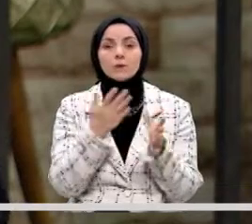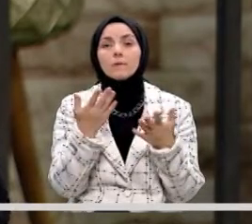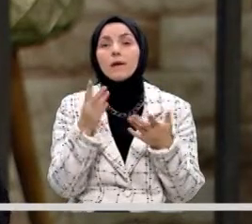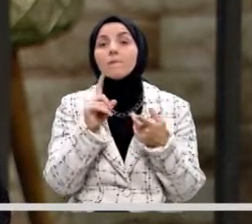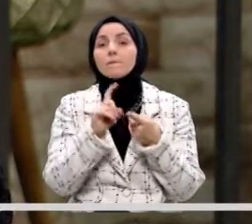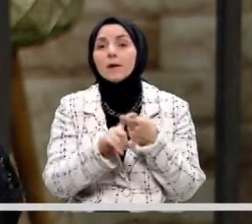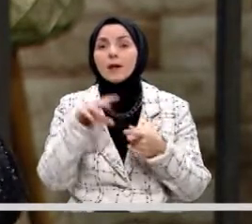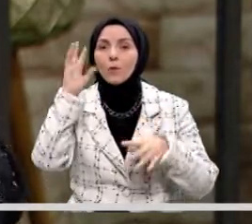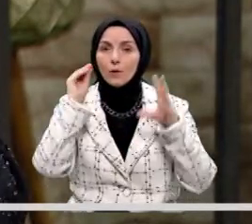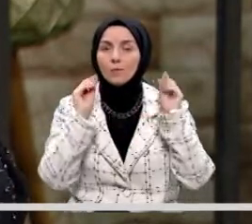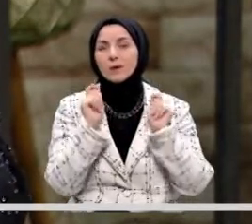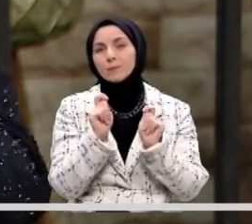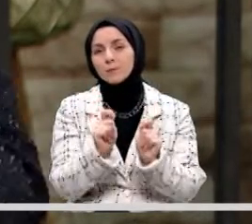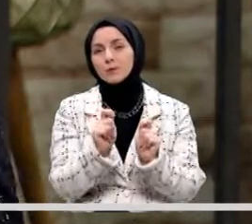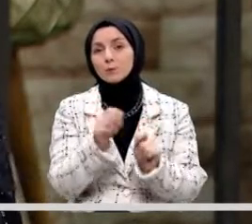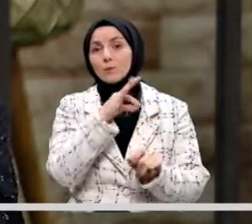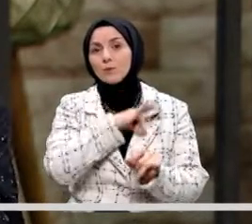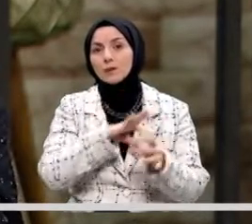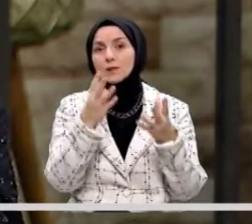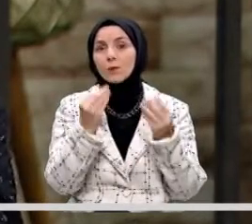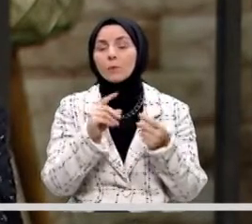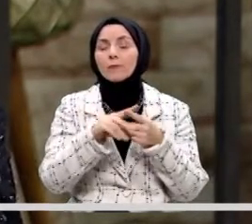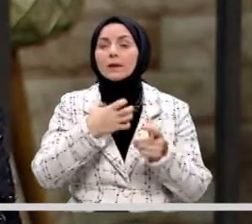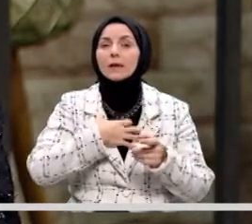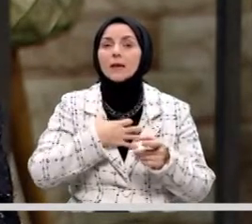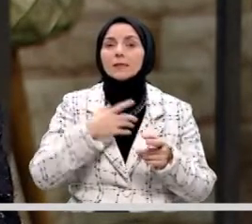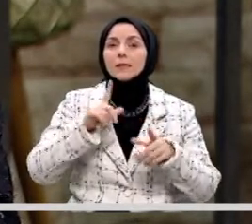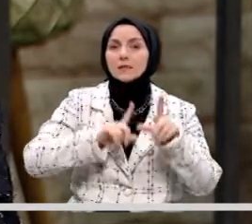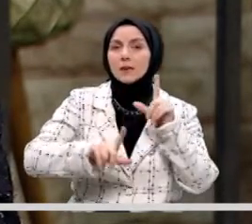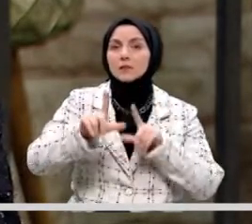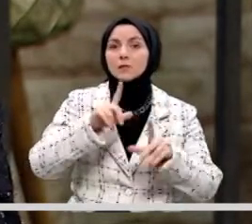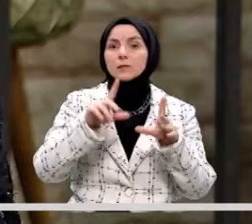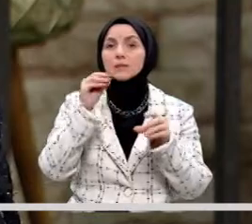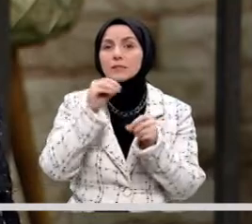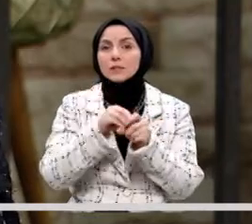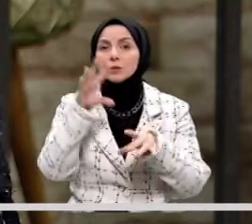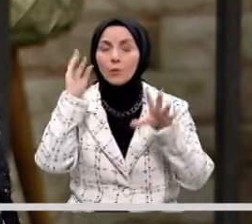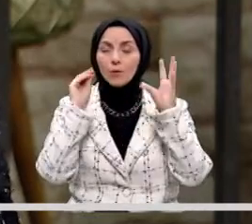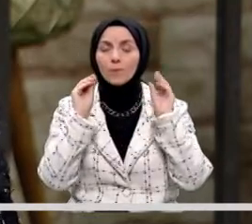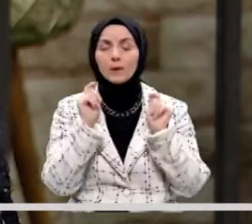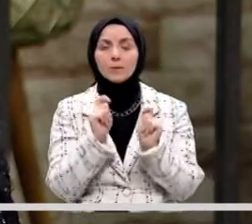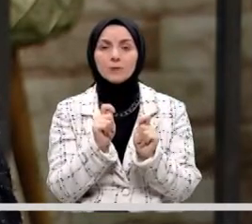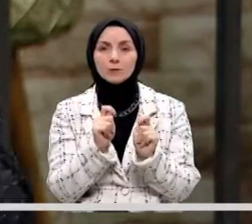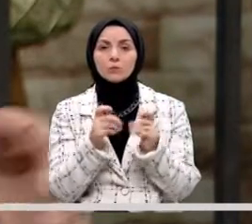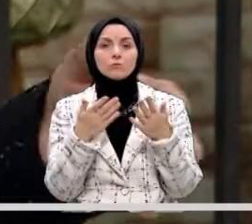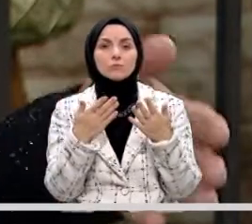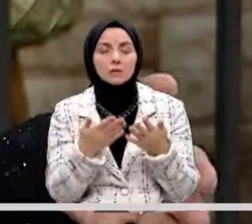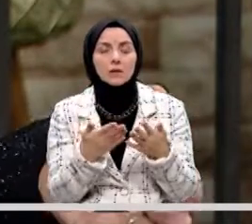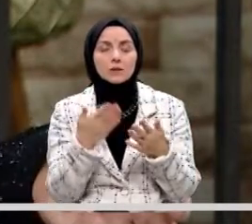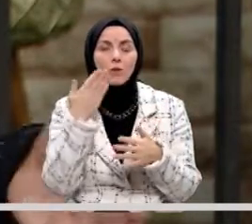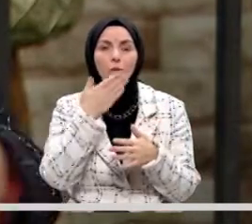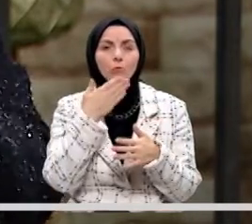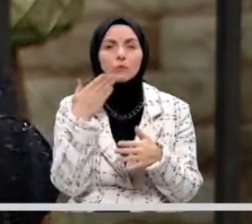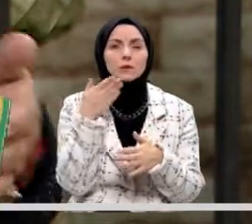hem de faydalı olmak anlamında O yüzden okul Aslında kurallı öğrenme yani örgün eğitim dediğimiz belli bir